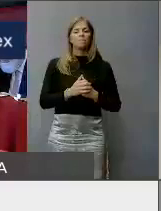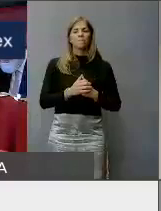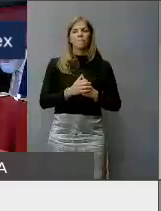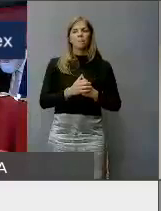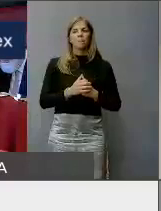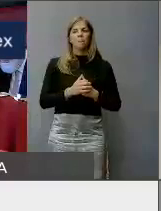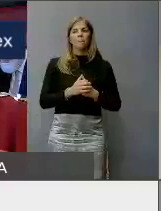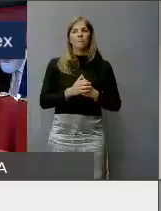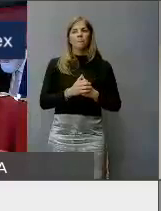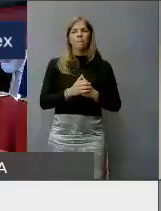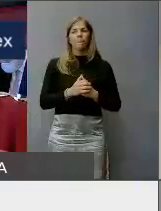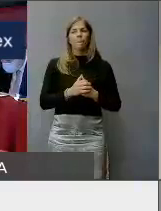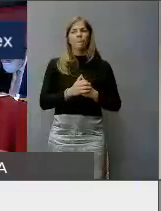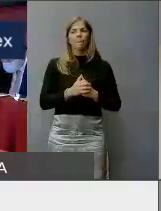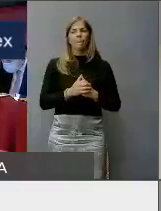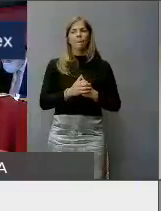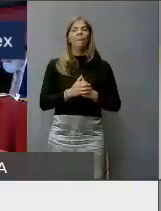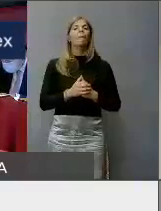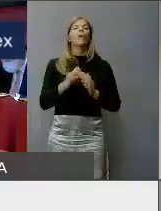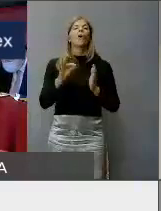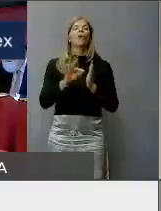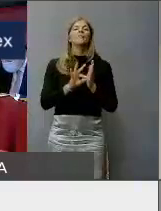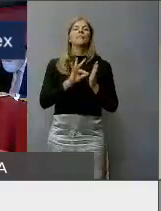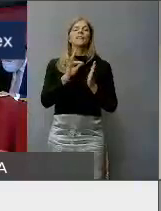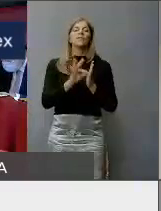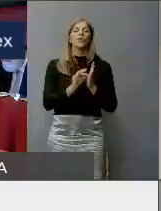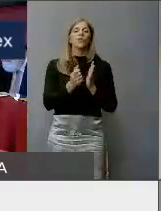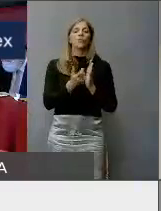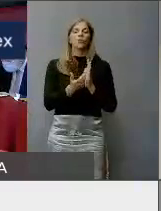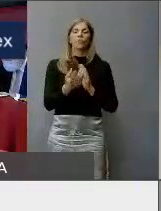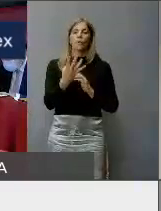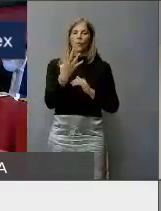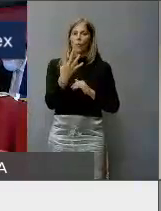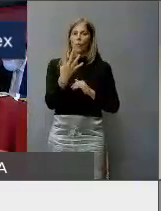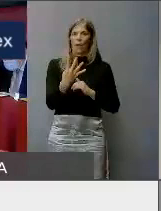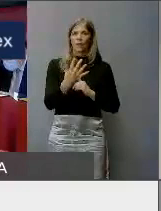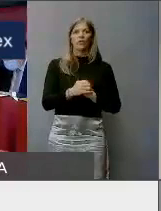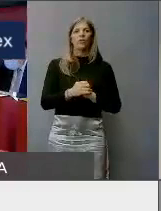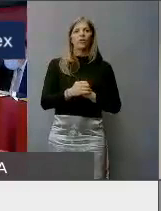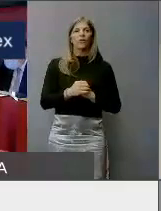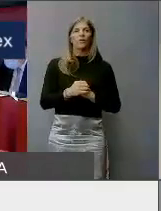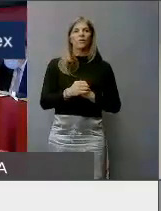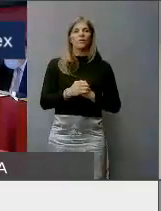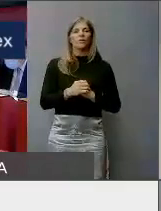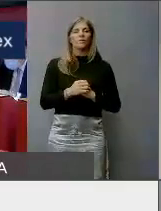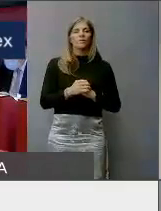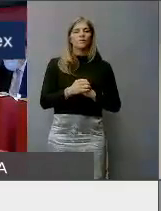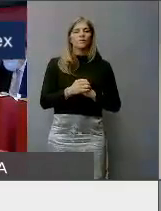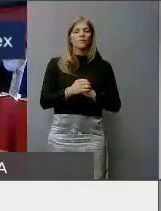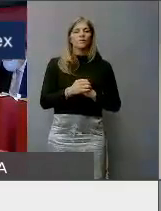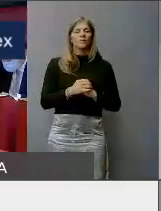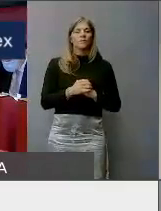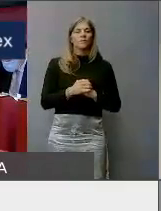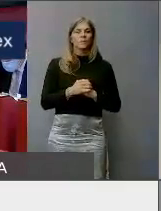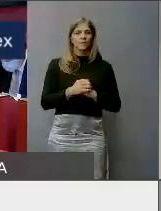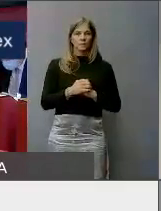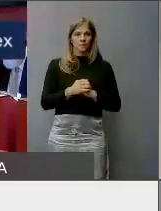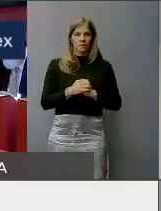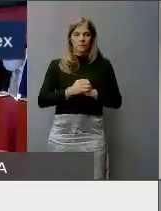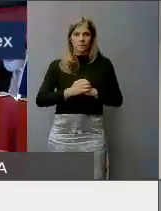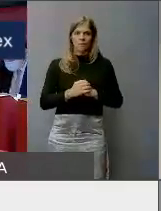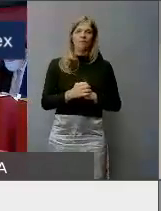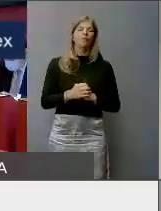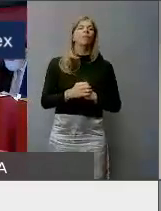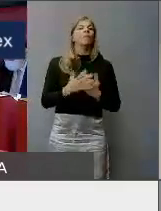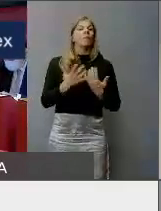silenzio dunque poi la diageo numero 4 con questo la cosa che ho evidenziato in maniera fortemente